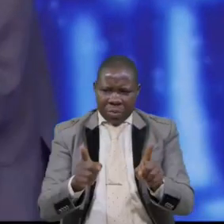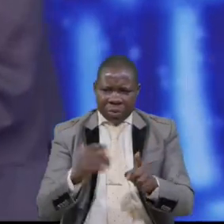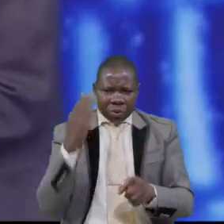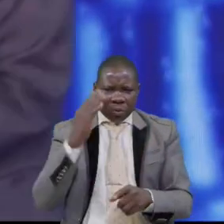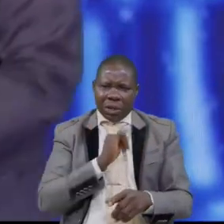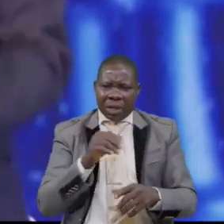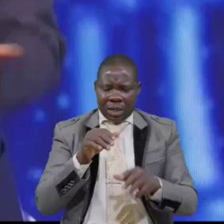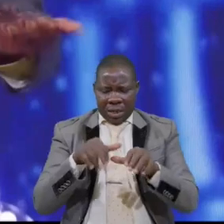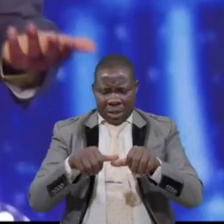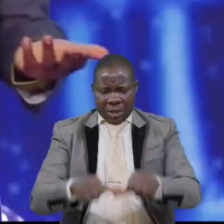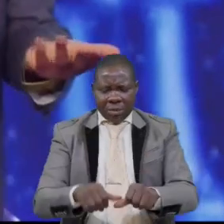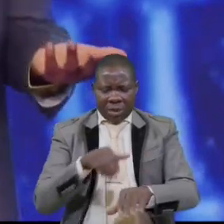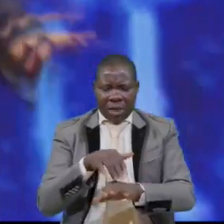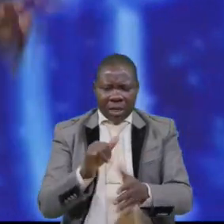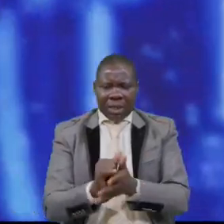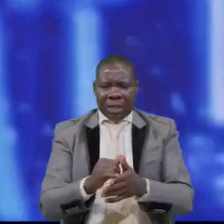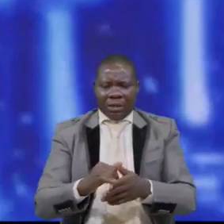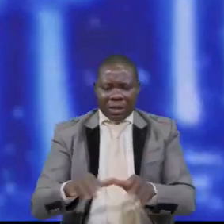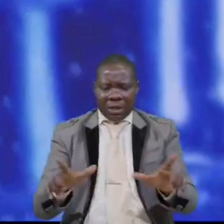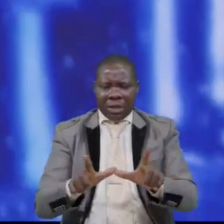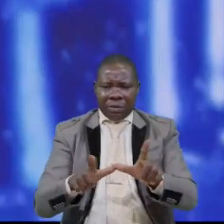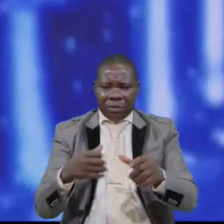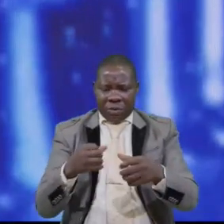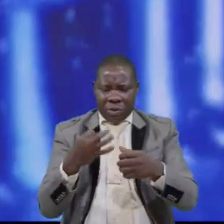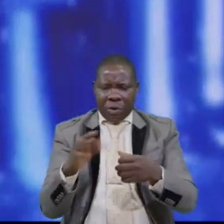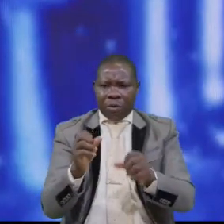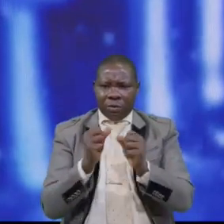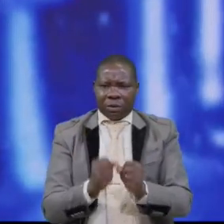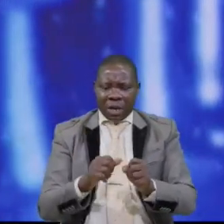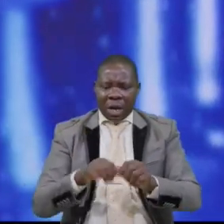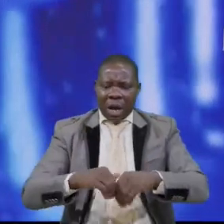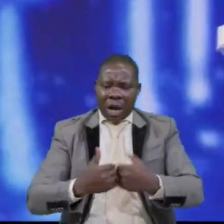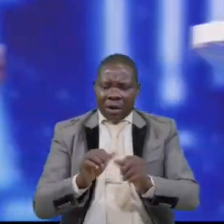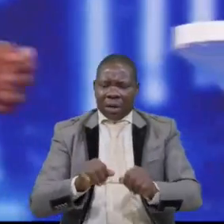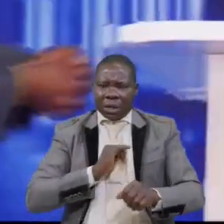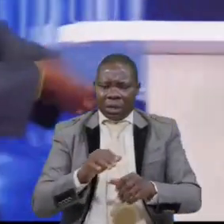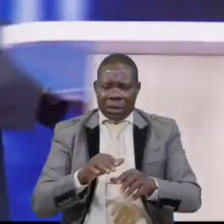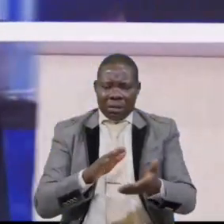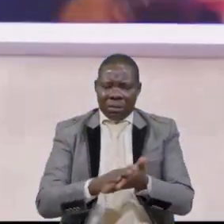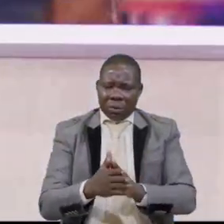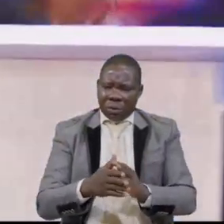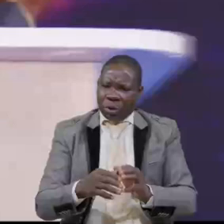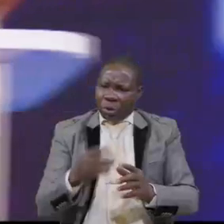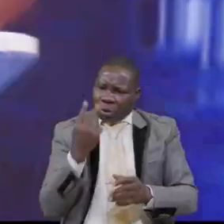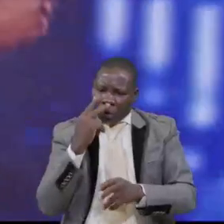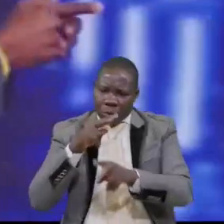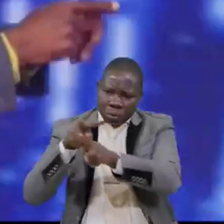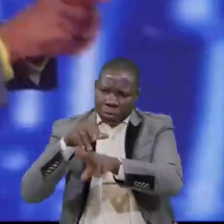Est-ce que je vais rester à ce niveau de force? Comment Daniel, Shadrach et Abednego